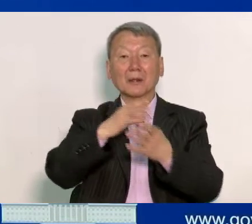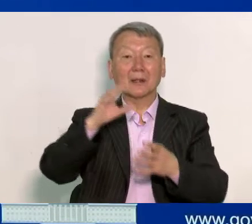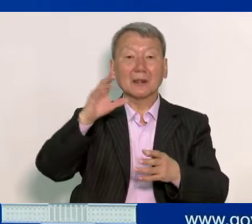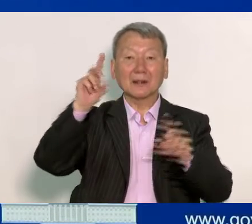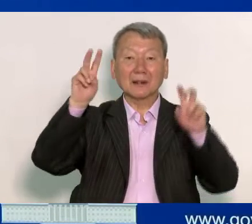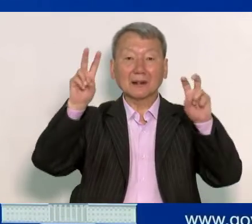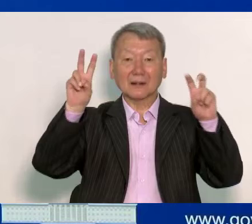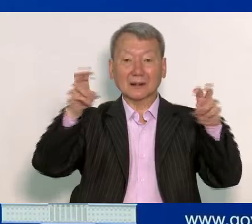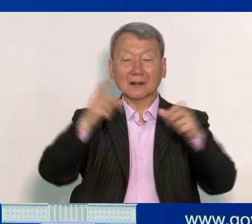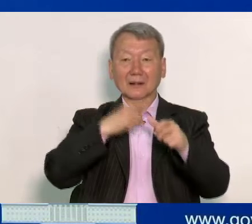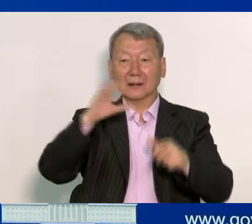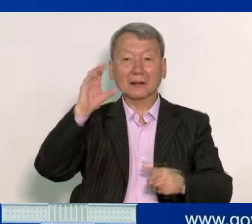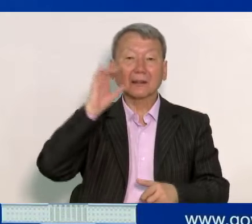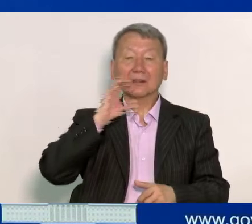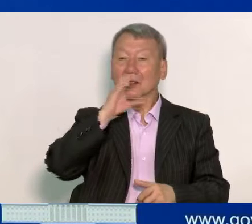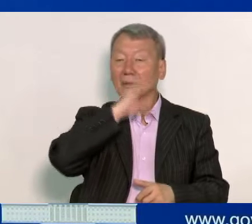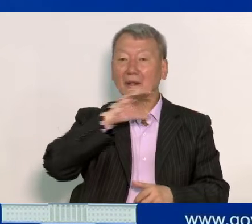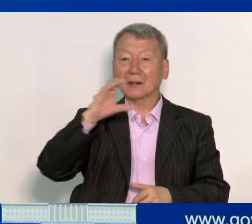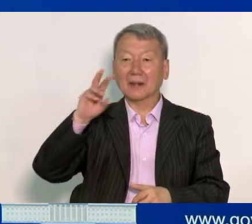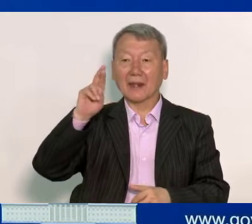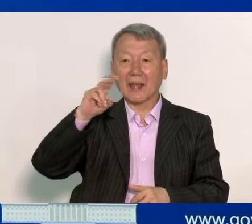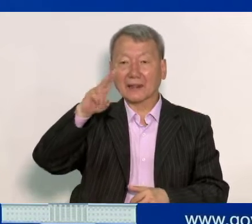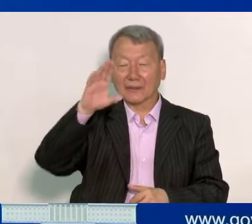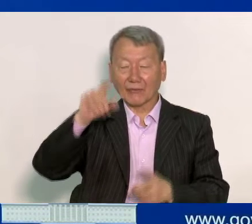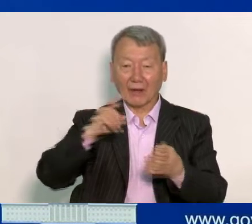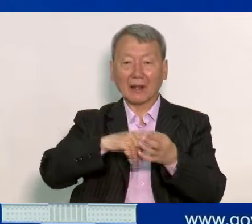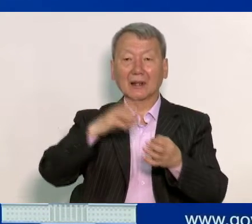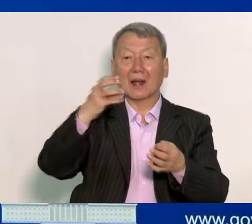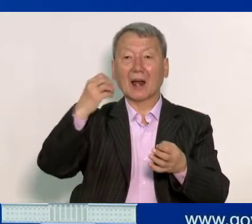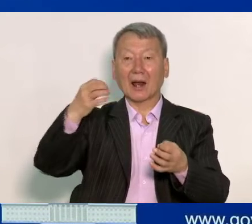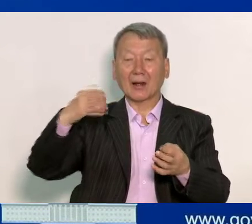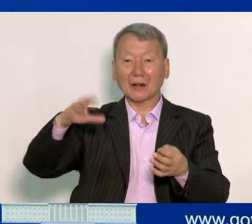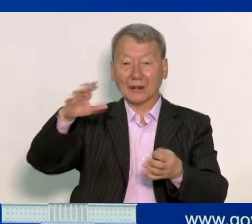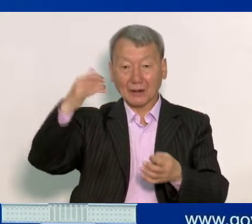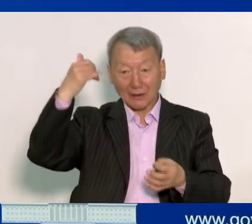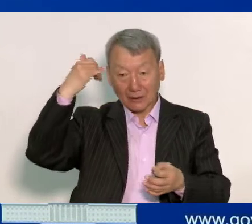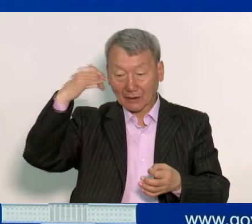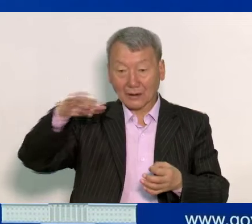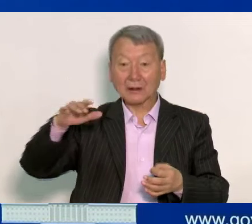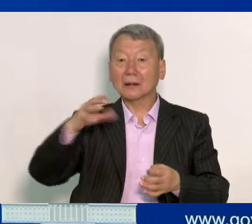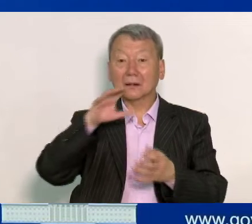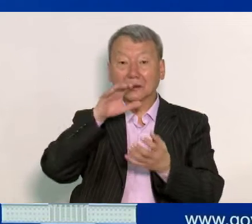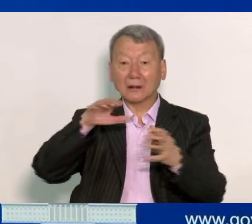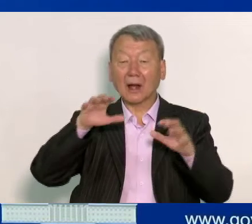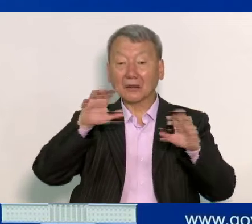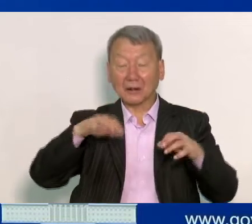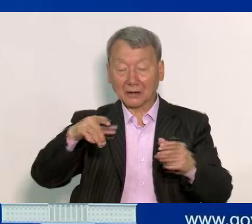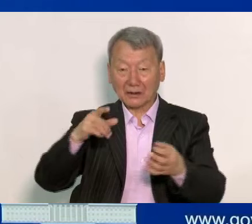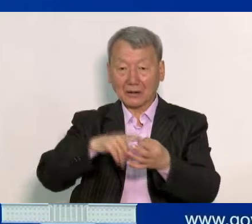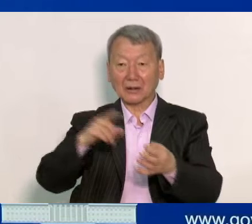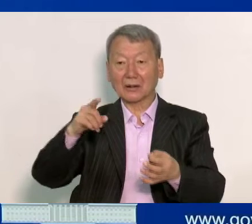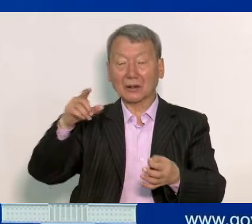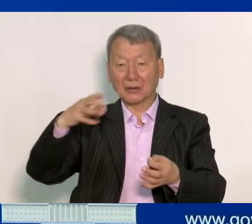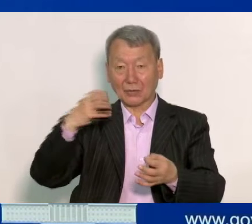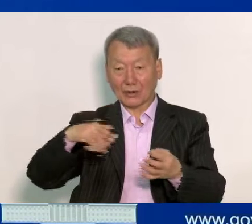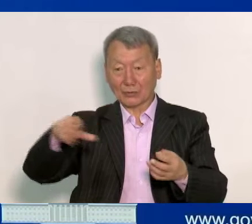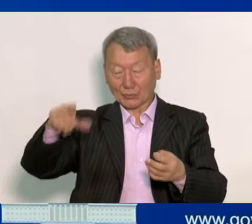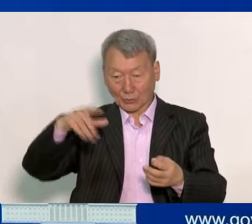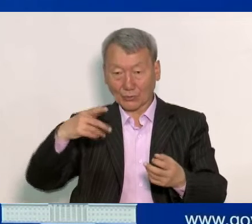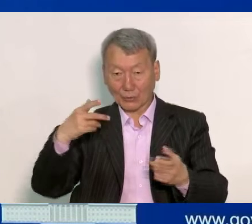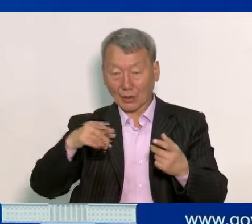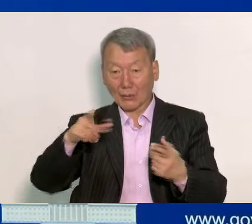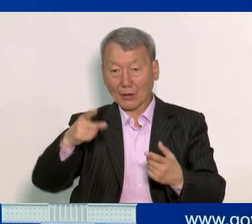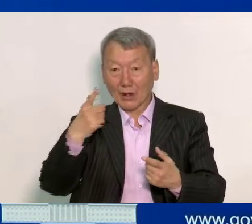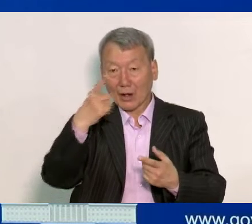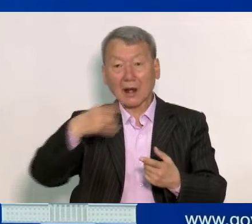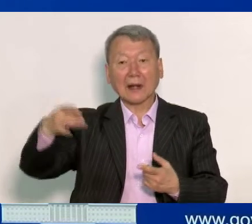жарасы, бруцеллез, эхинококкоз деп жылдан жылга бул биз жанагы иттерди дарылагандыктан эхинококкоз абдан азайып атат. Ар